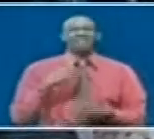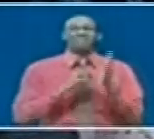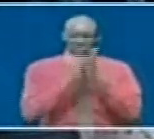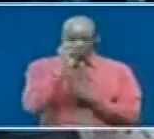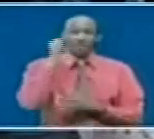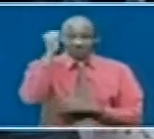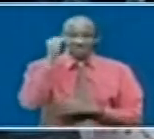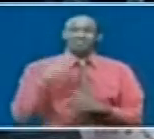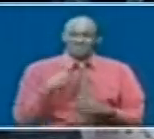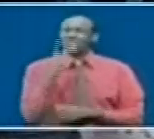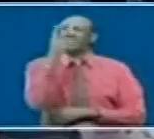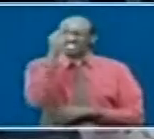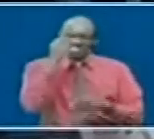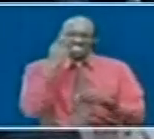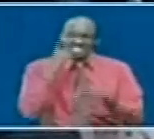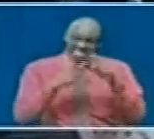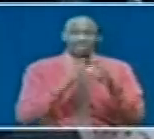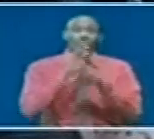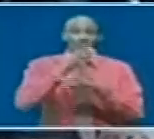kisiasa, nimekaa miaka 20.